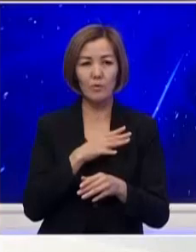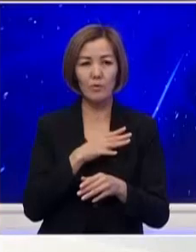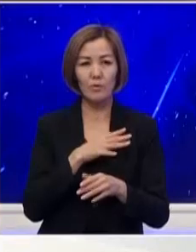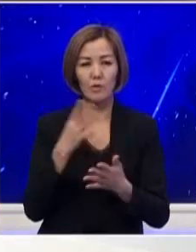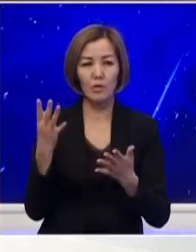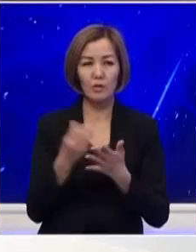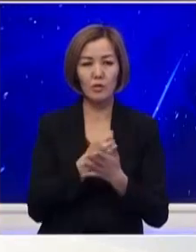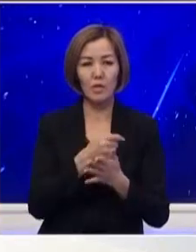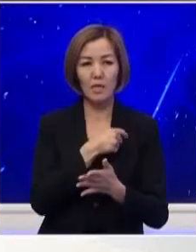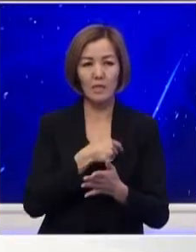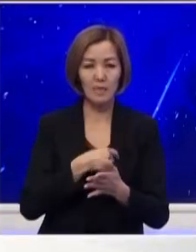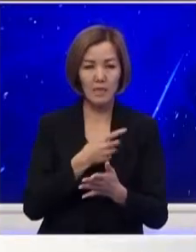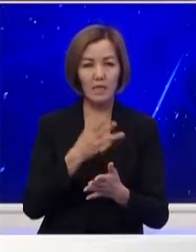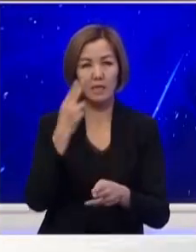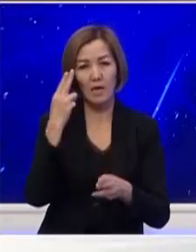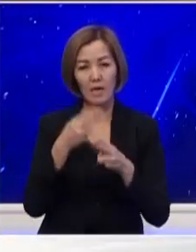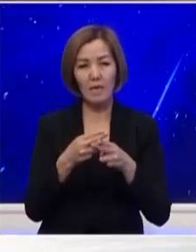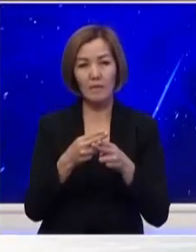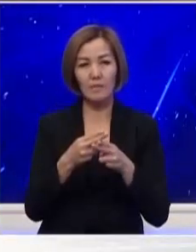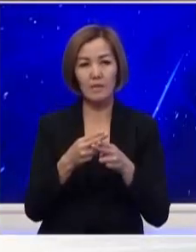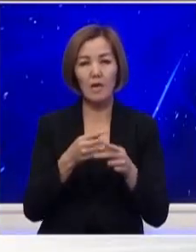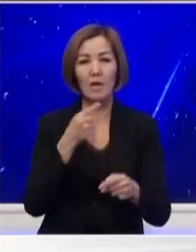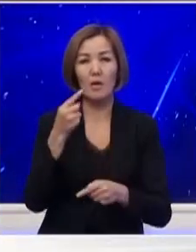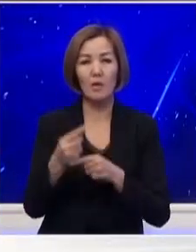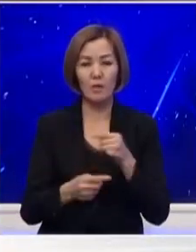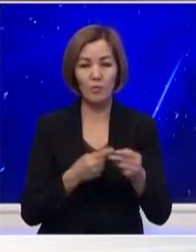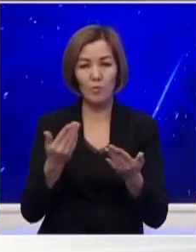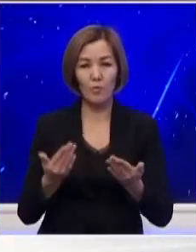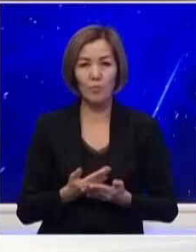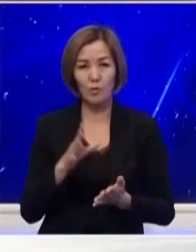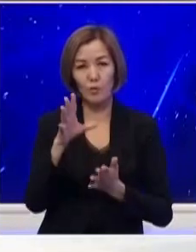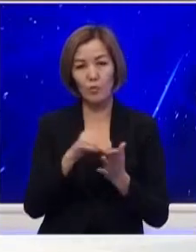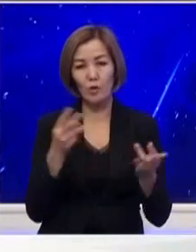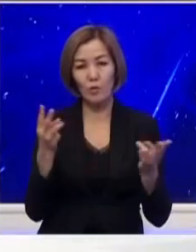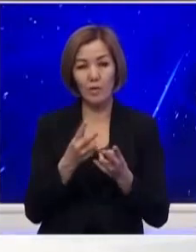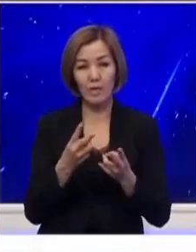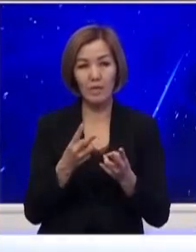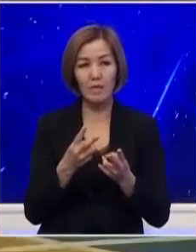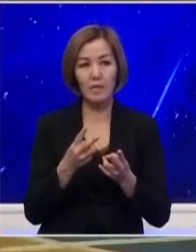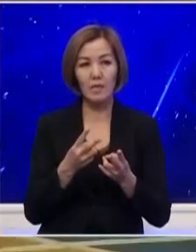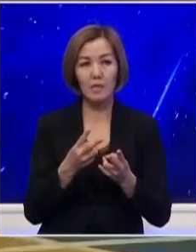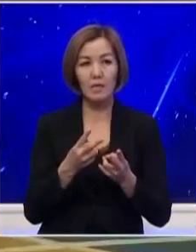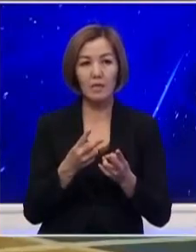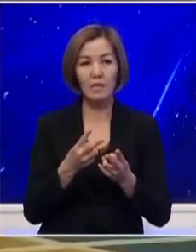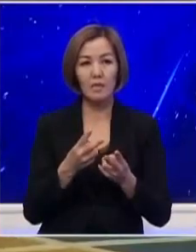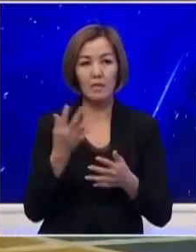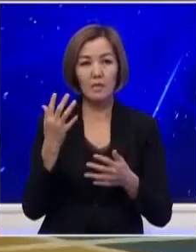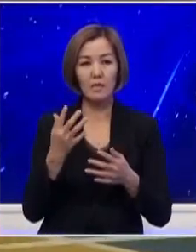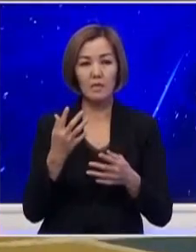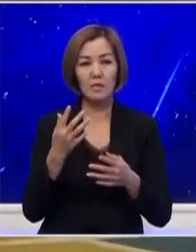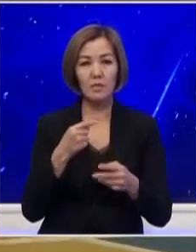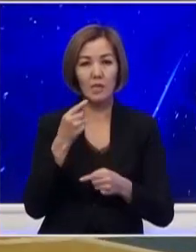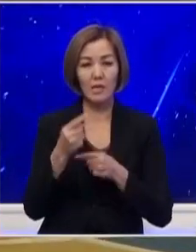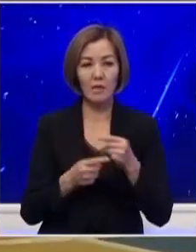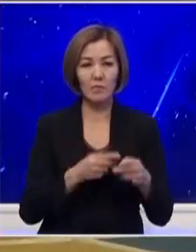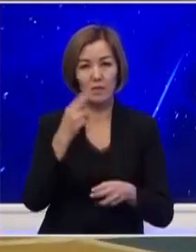алған ағаларымыздың ізін жалғайтын жас ұрпақтар жақсы жолмен өсіп-өніп келе жатыр. Оның ортасын жалғап атқан, жаңа тәрбиелеп атқан